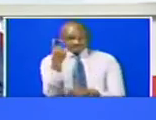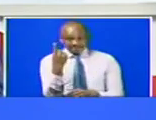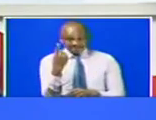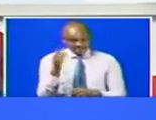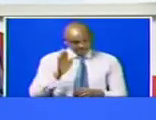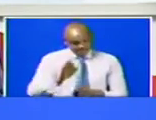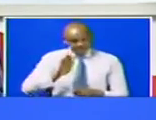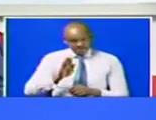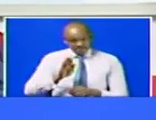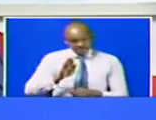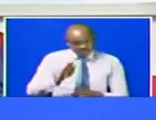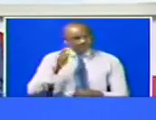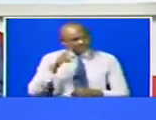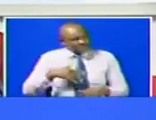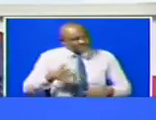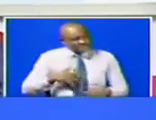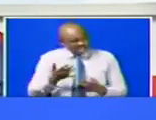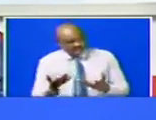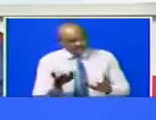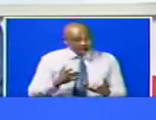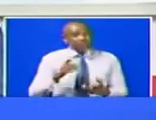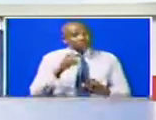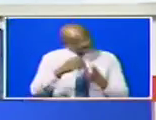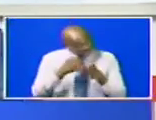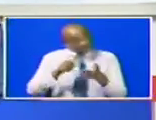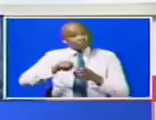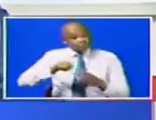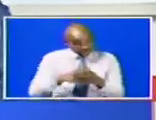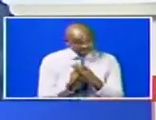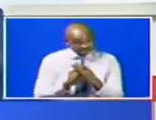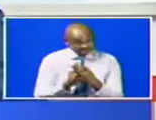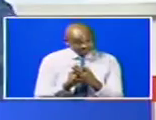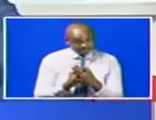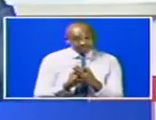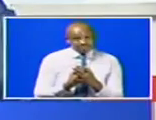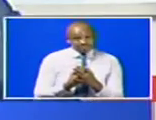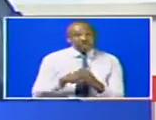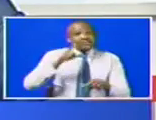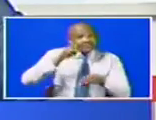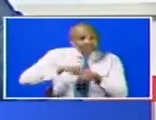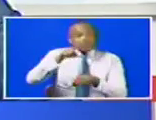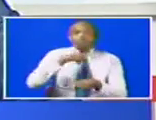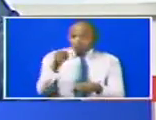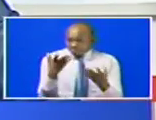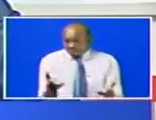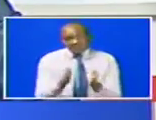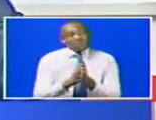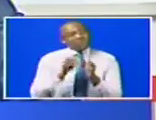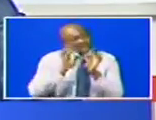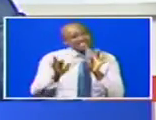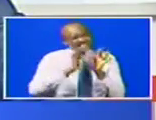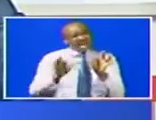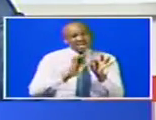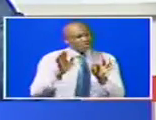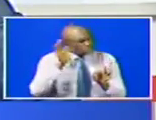brake kidogo tu usikie vile iko efficiency yake. Wakati unapoenda tena kwa kasi